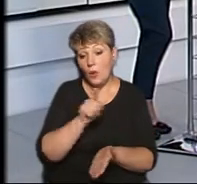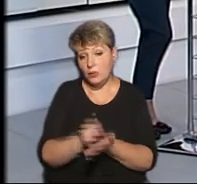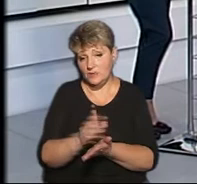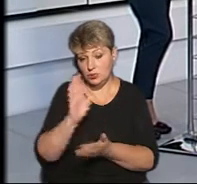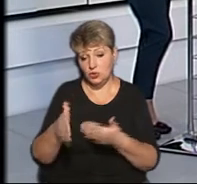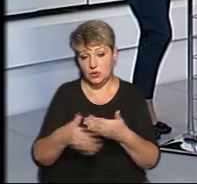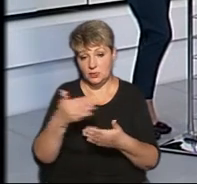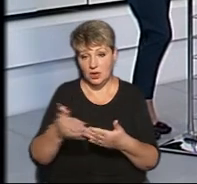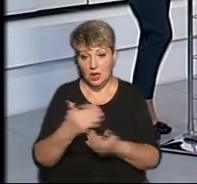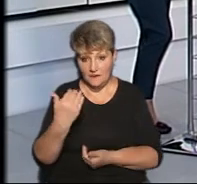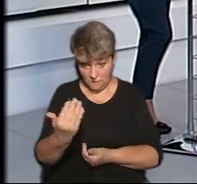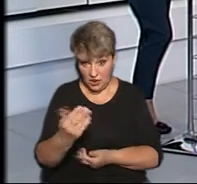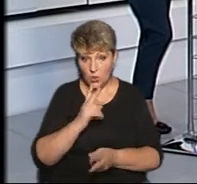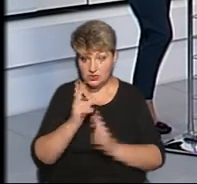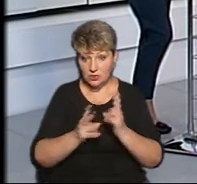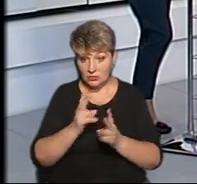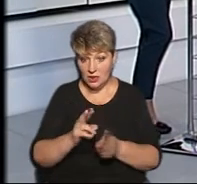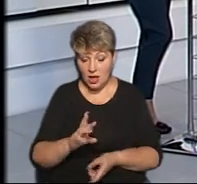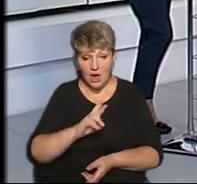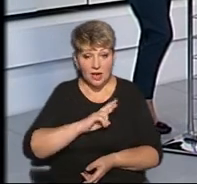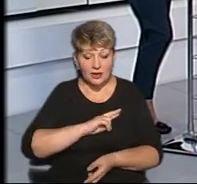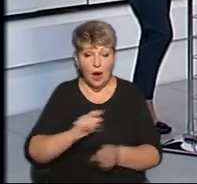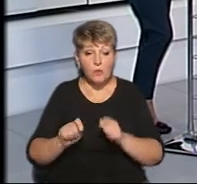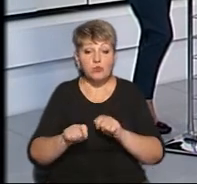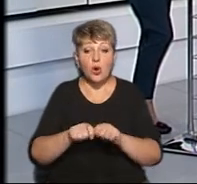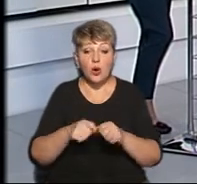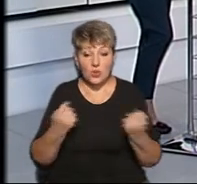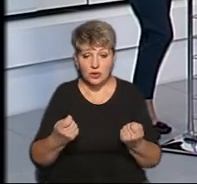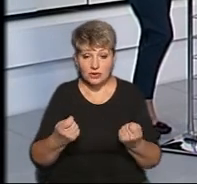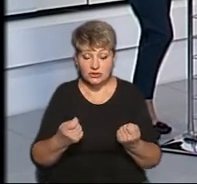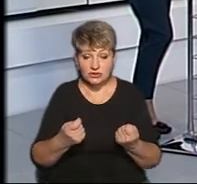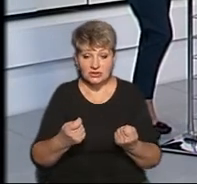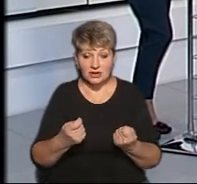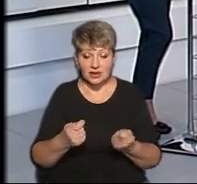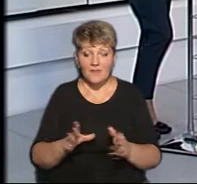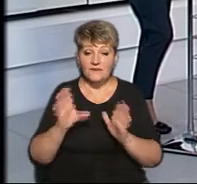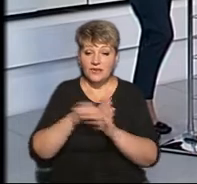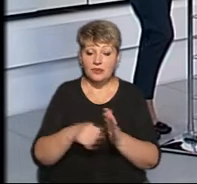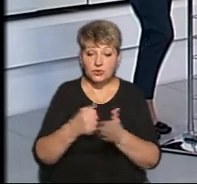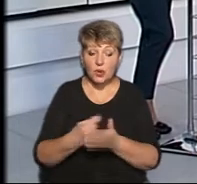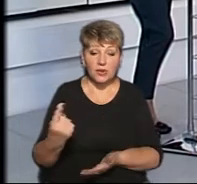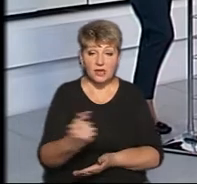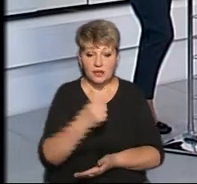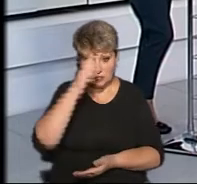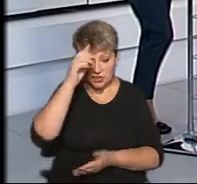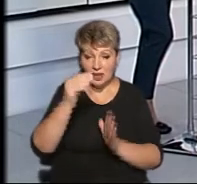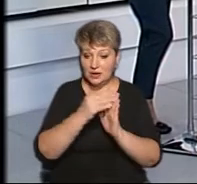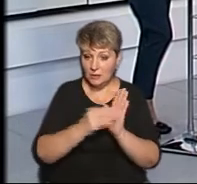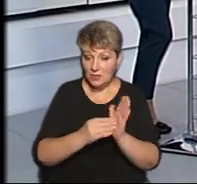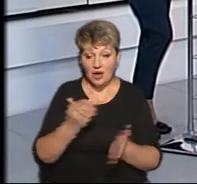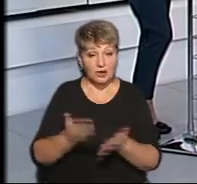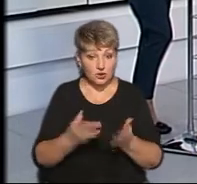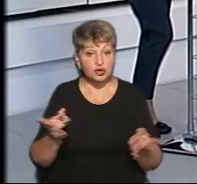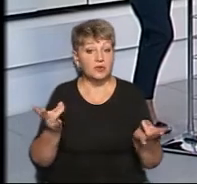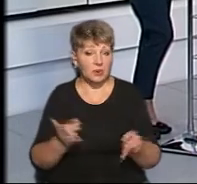будуть покарані. Ви оскаржуєте? Я не оскаржую, я порушив кримінальні справи. Вони порушені, внесені до єдиного державного реєстру. Якщо необхідно,